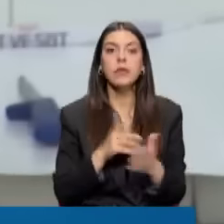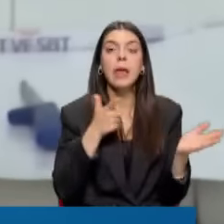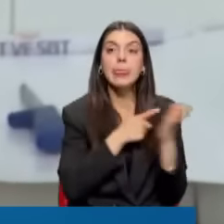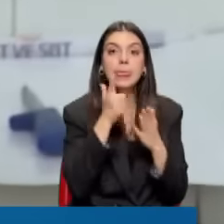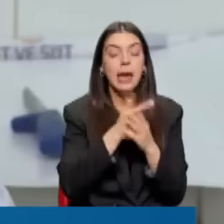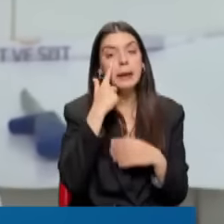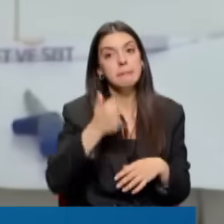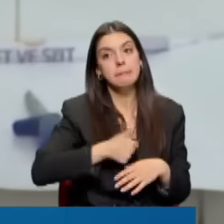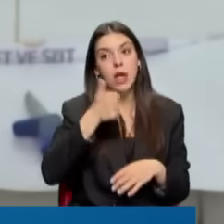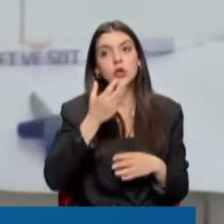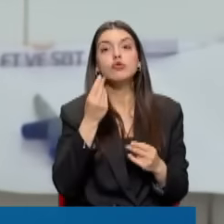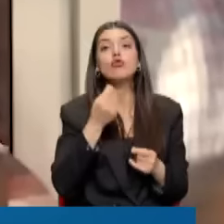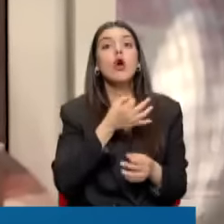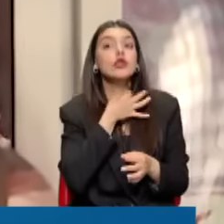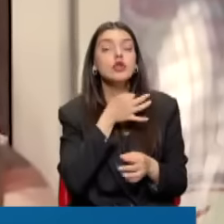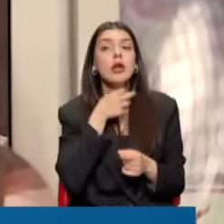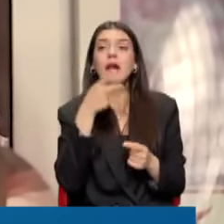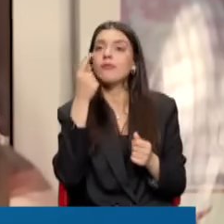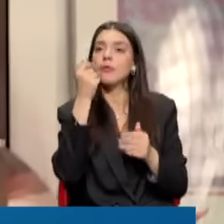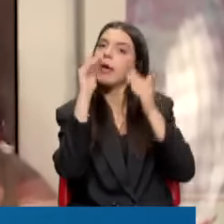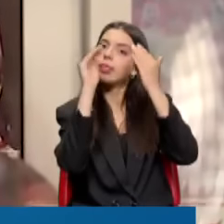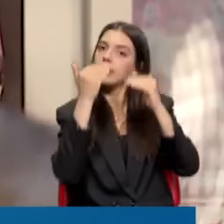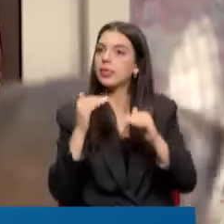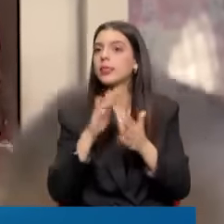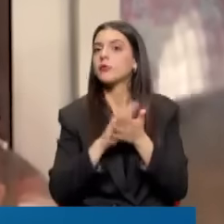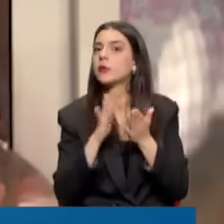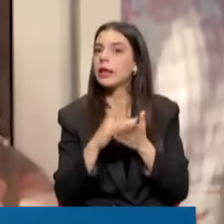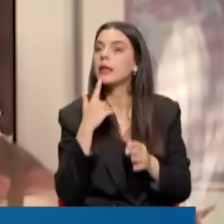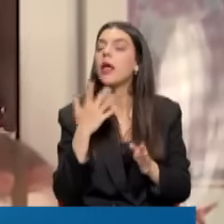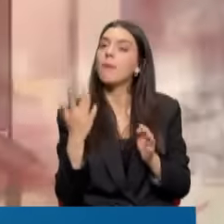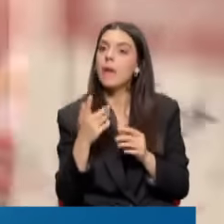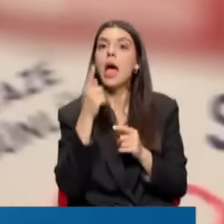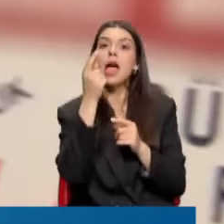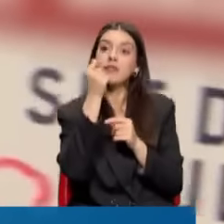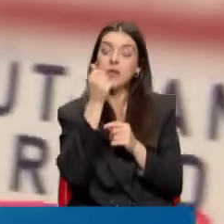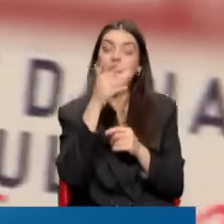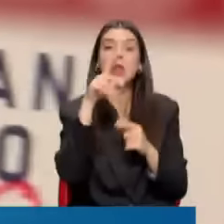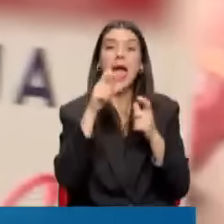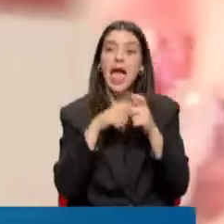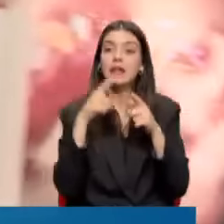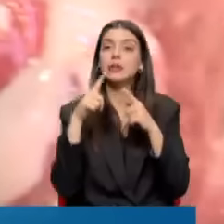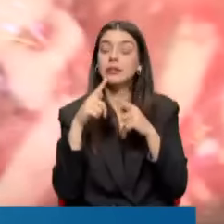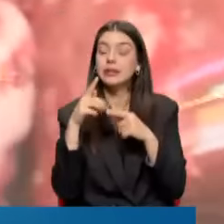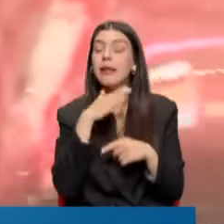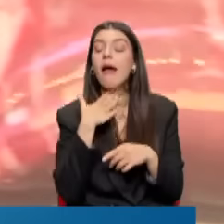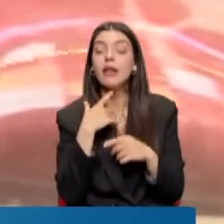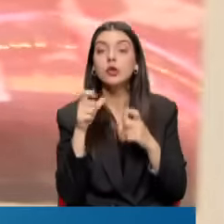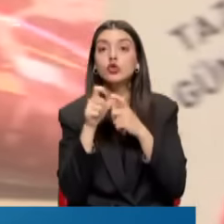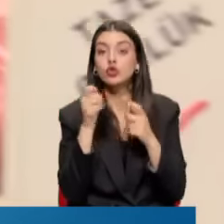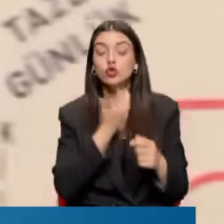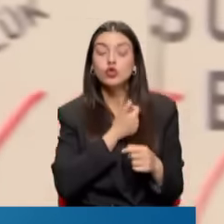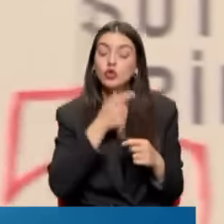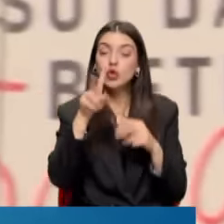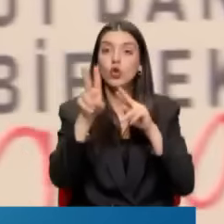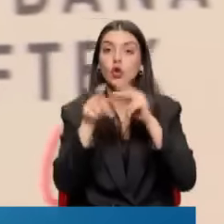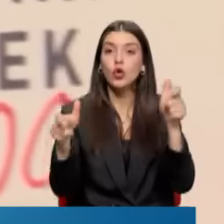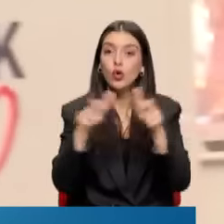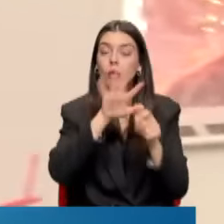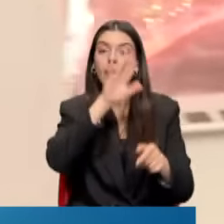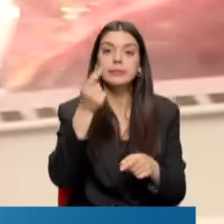Yumaklı çok şükür fiyatlar rutine geldi dedi ama piyasaya göre ucuz olan et süt Kurumundaki et bile dar gelirliye pahalı